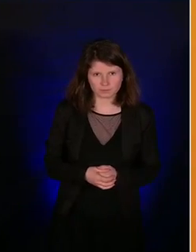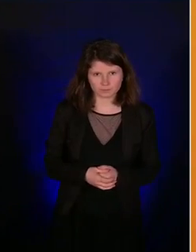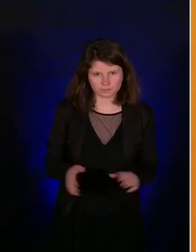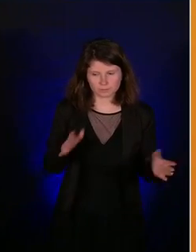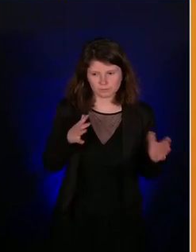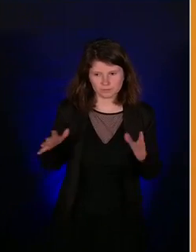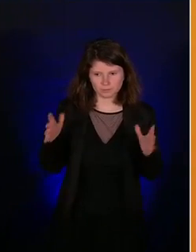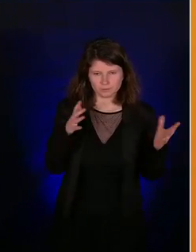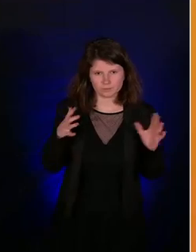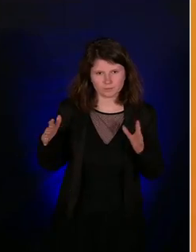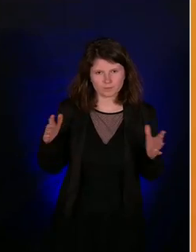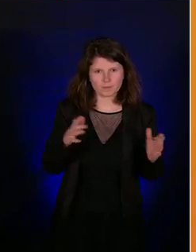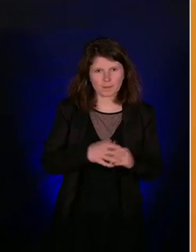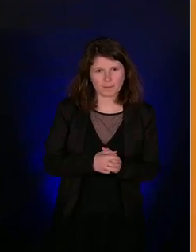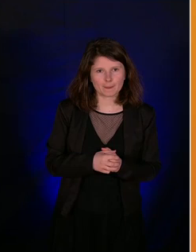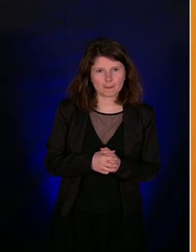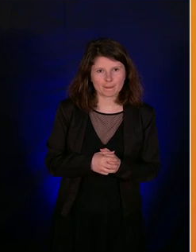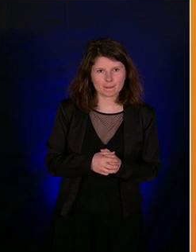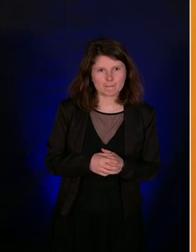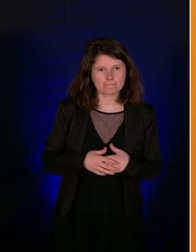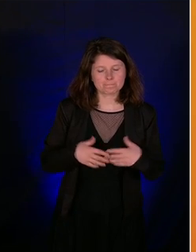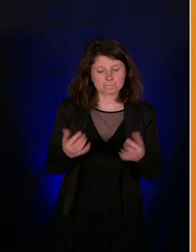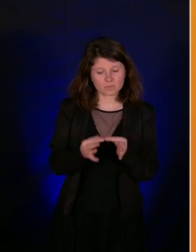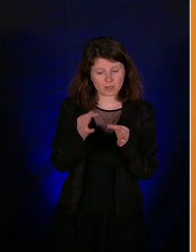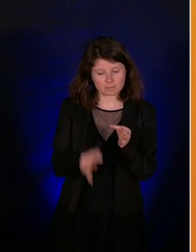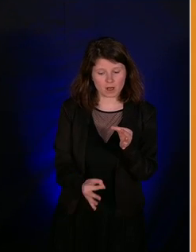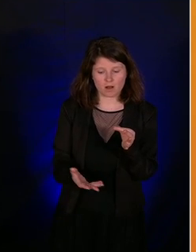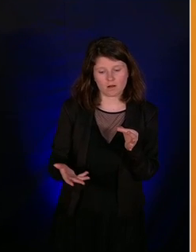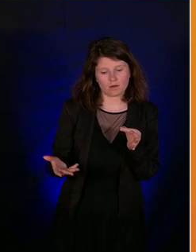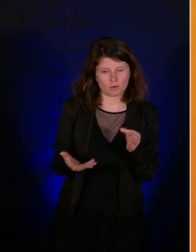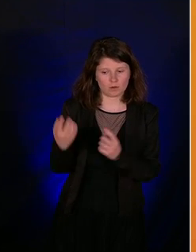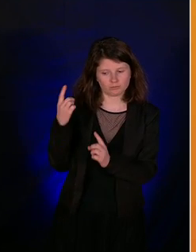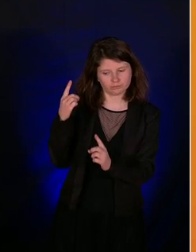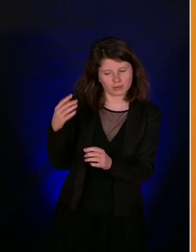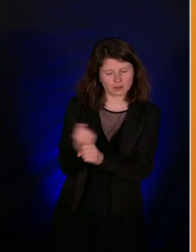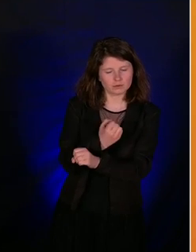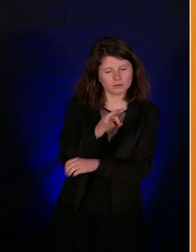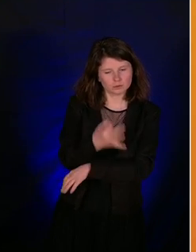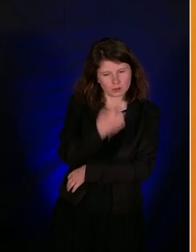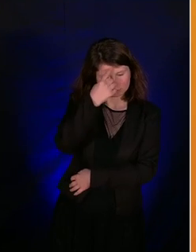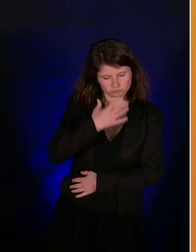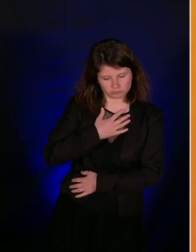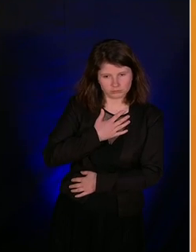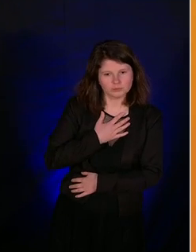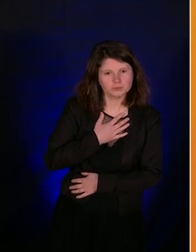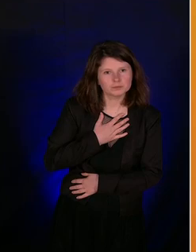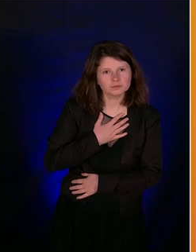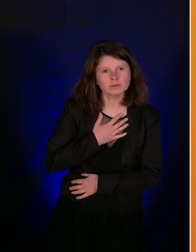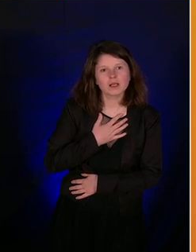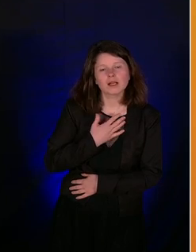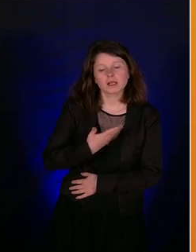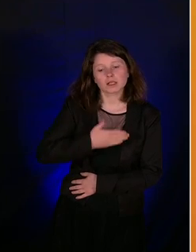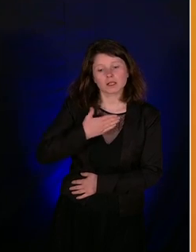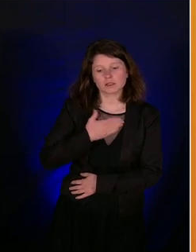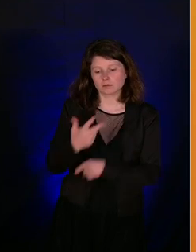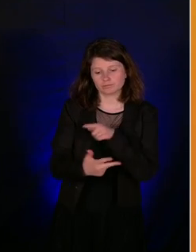indispensable alors en bilan cette lutte a été victorieuse à notre avis grâce à plusieurs éléments clés trois en